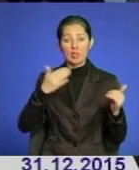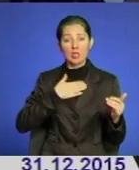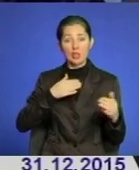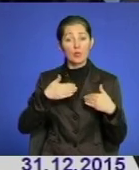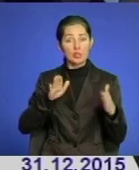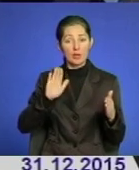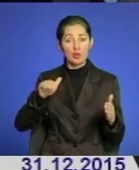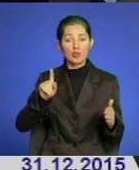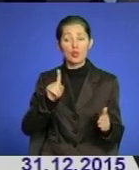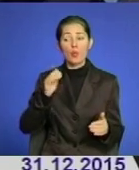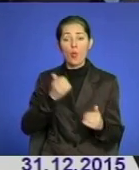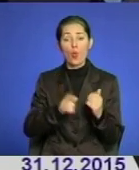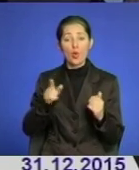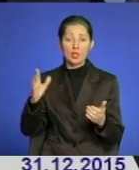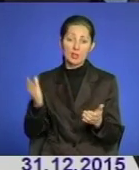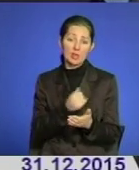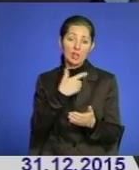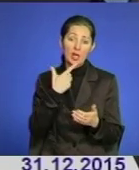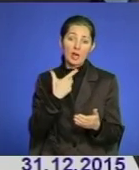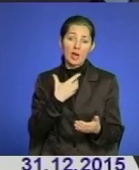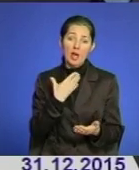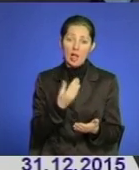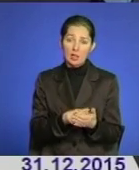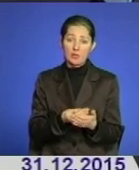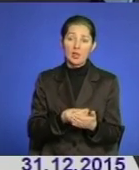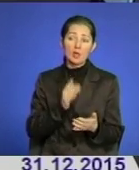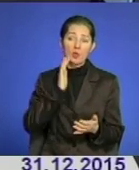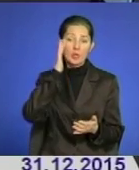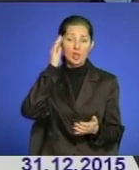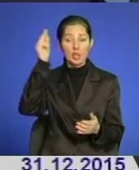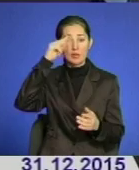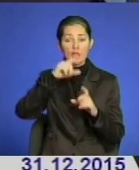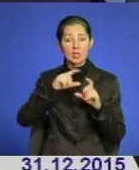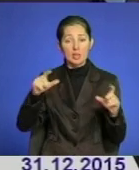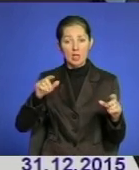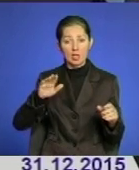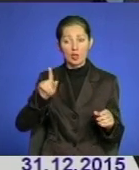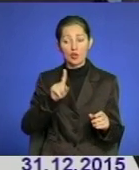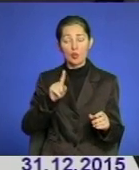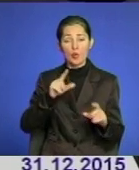свій омріяний навчальний заклад. Нехай школа дасть